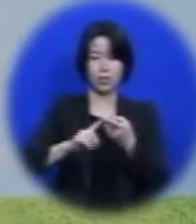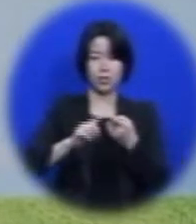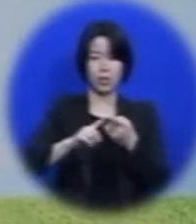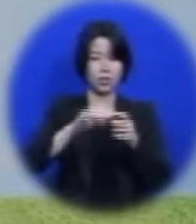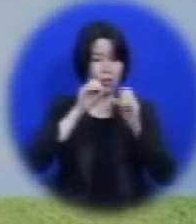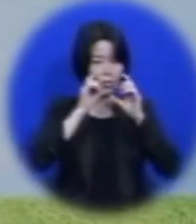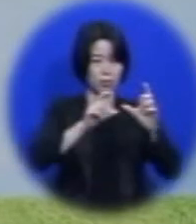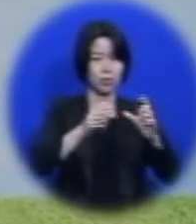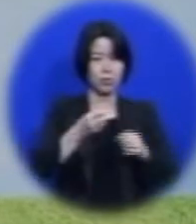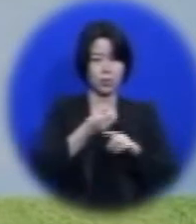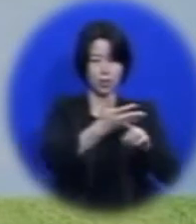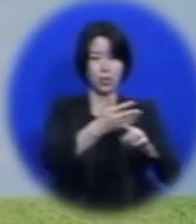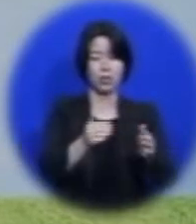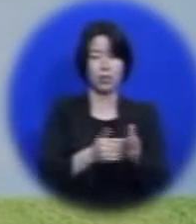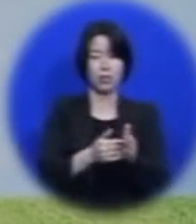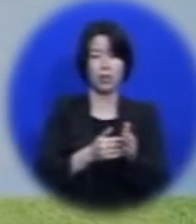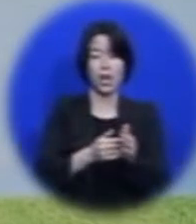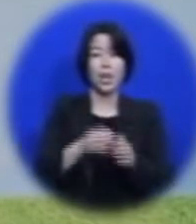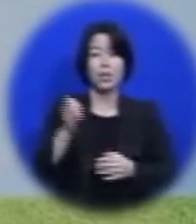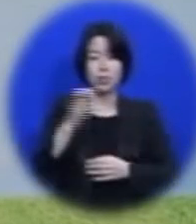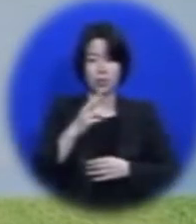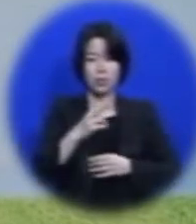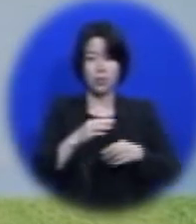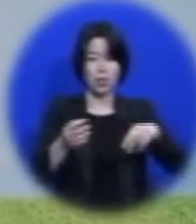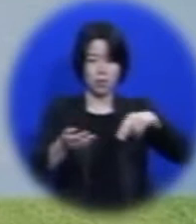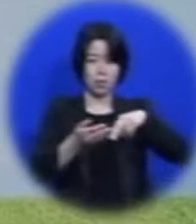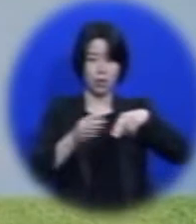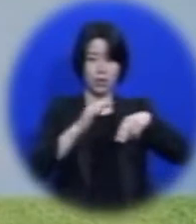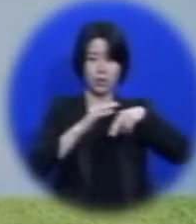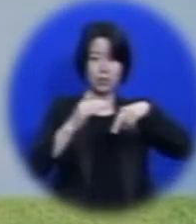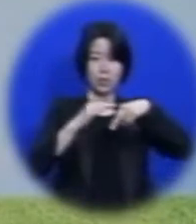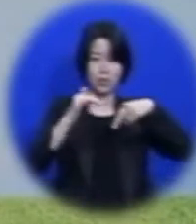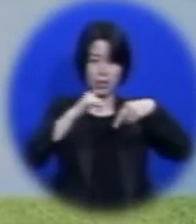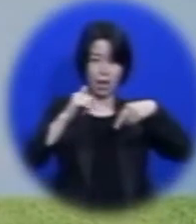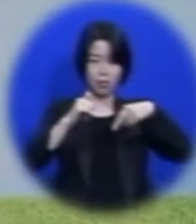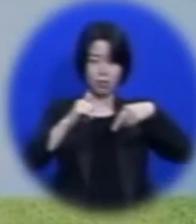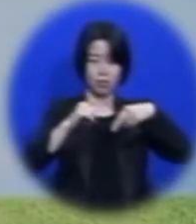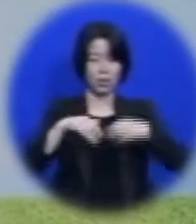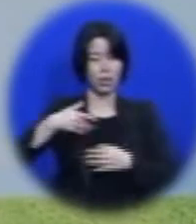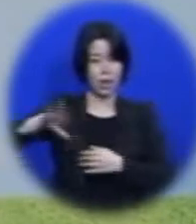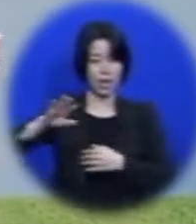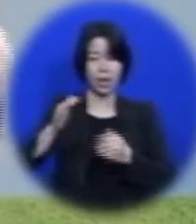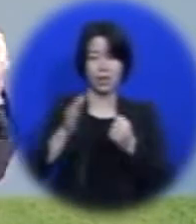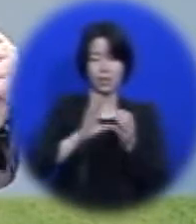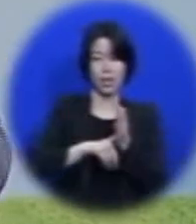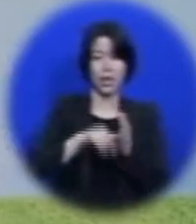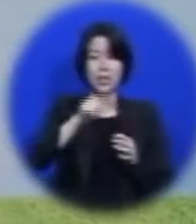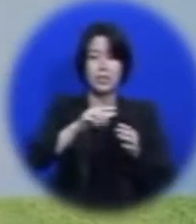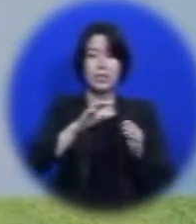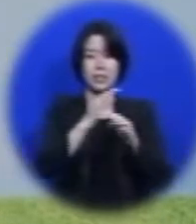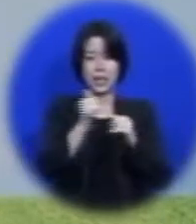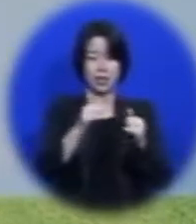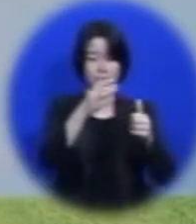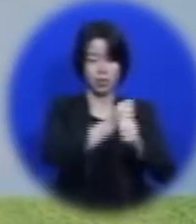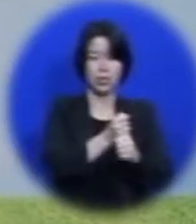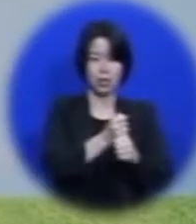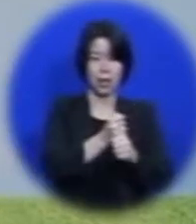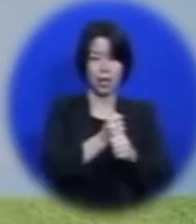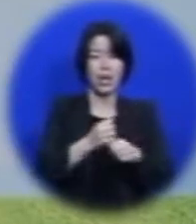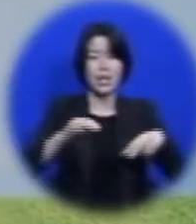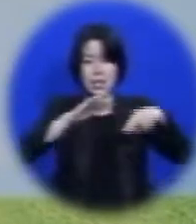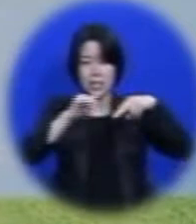통보하십니다. 그리고는 사무엘 선지자가 돌아가려고 할 때 사울 왕이 사무엘 선지자를 붙잡습니다. 그리고